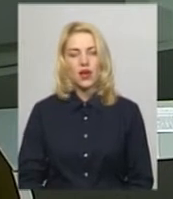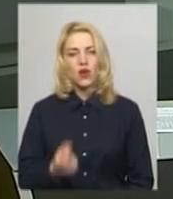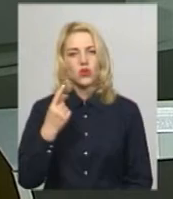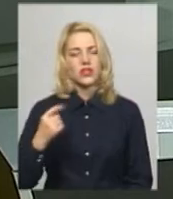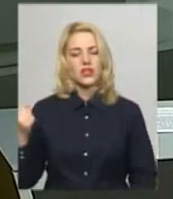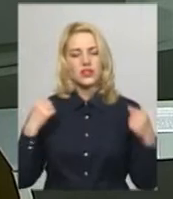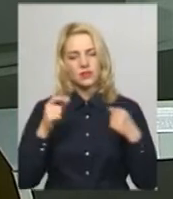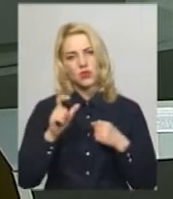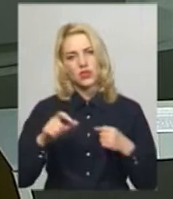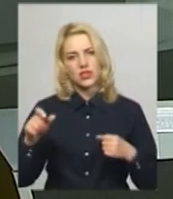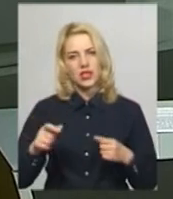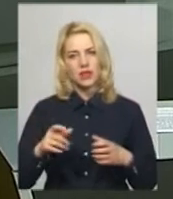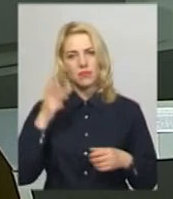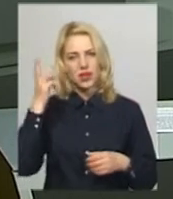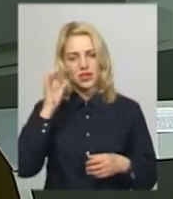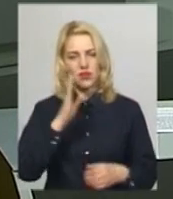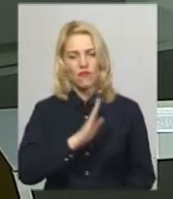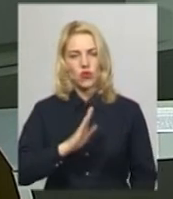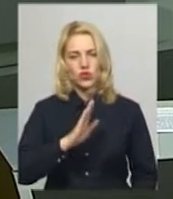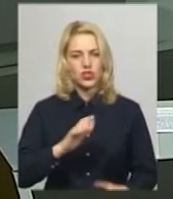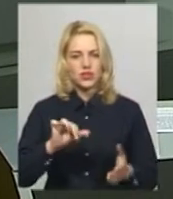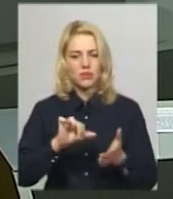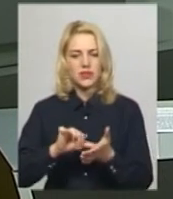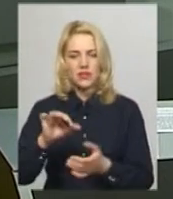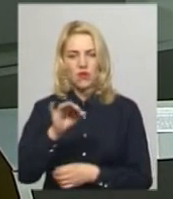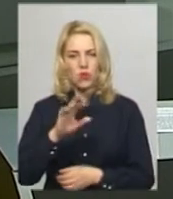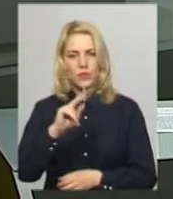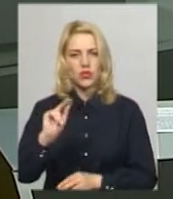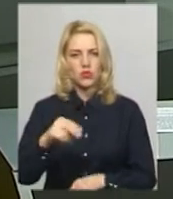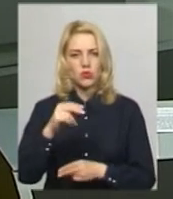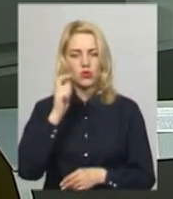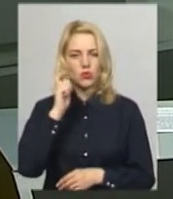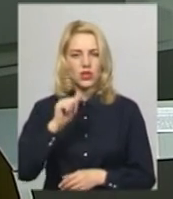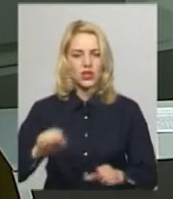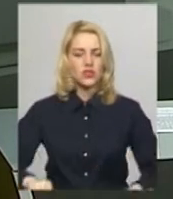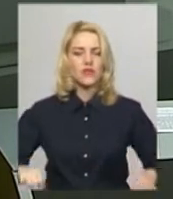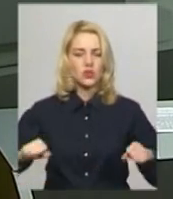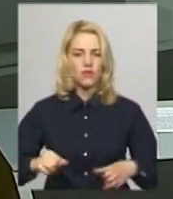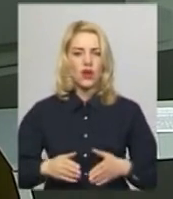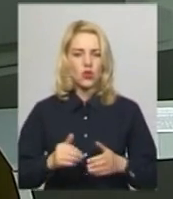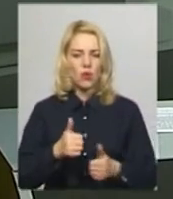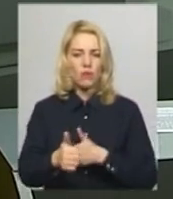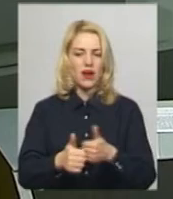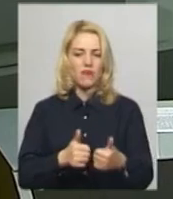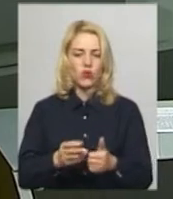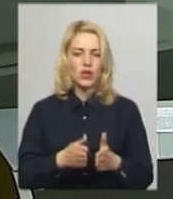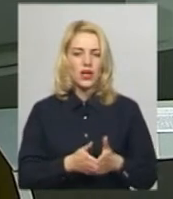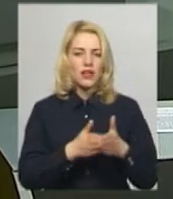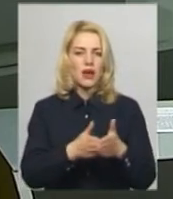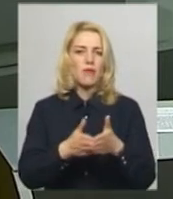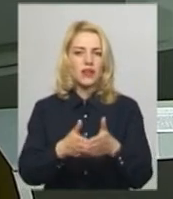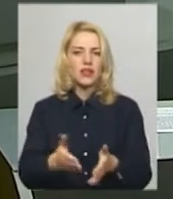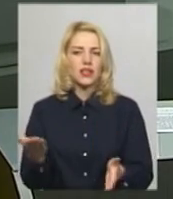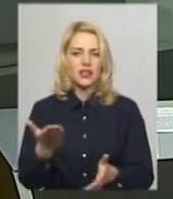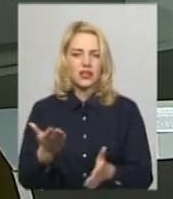11 спортсменів Хмельницького та Волочиська представляють область на чемпіонаті України з веслувального марафону на байдарках і каної, який